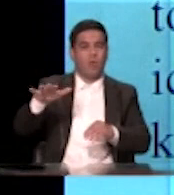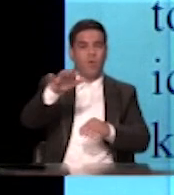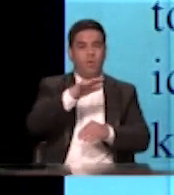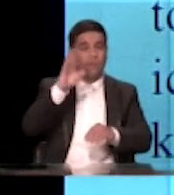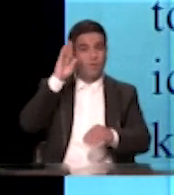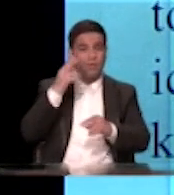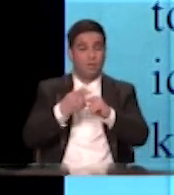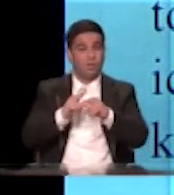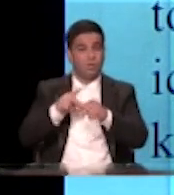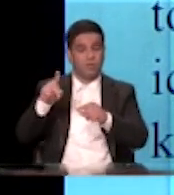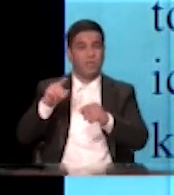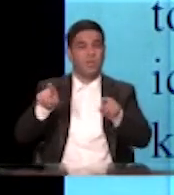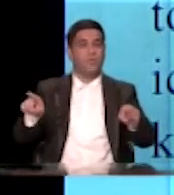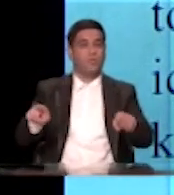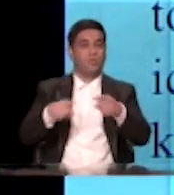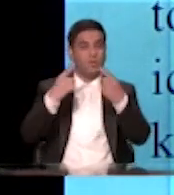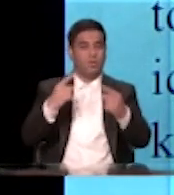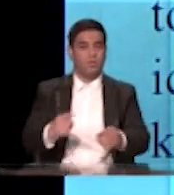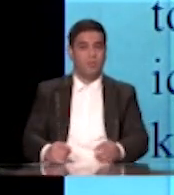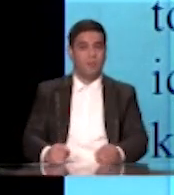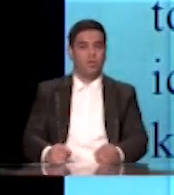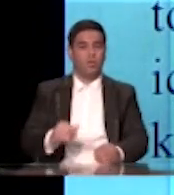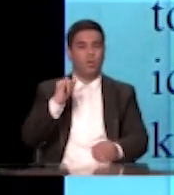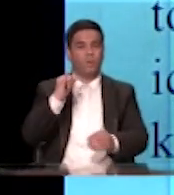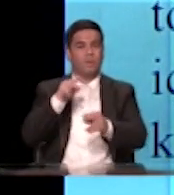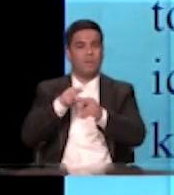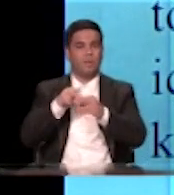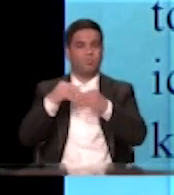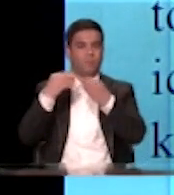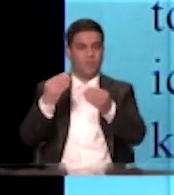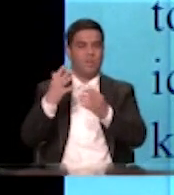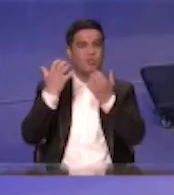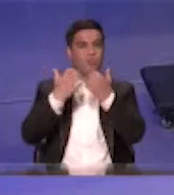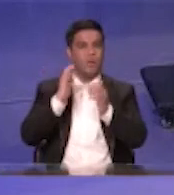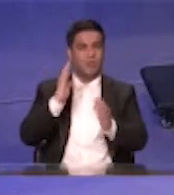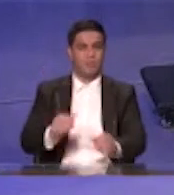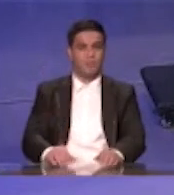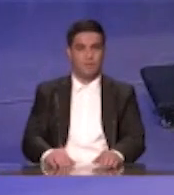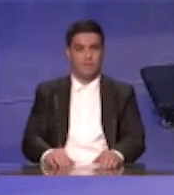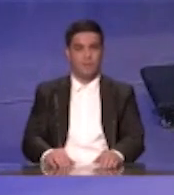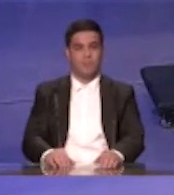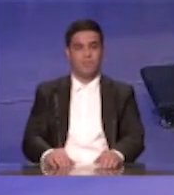davlatlari iqtisodiyotining rivojlanishiga salbiy ta'sir ko'rsatadigan omillar hisoblanadi.